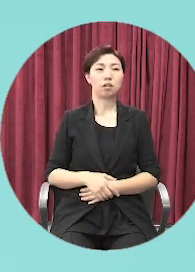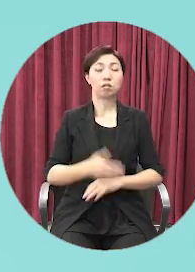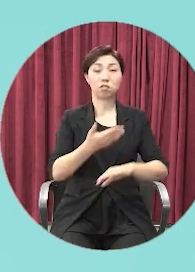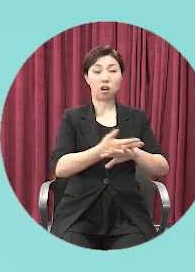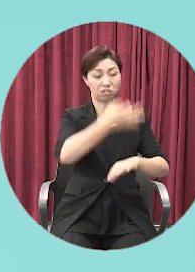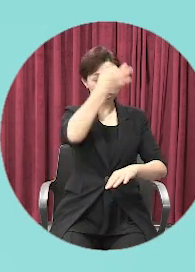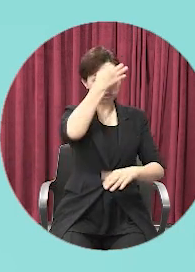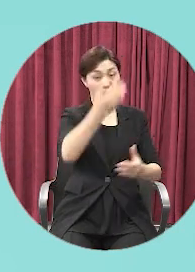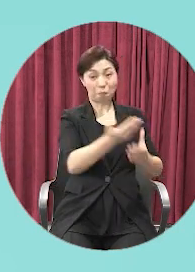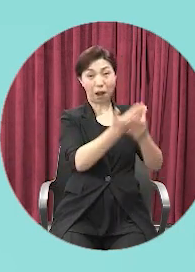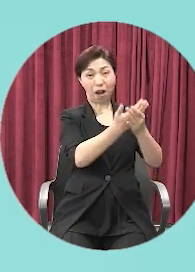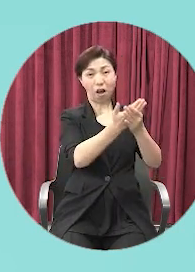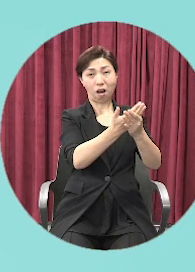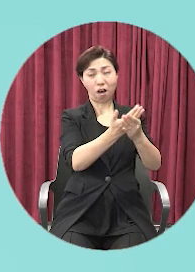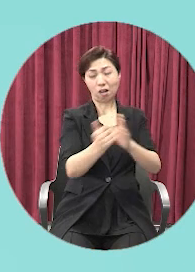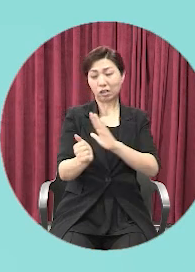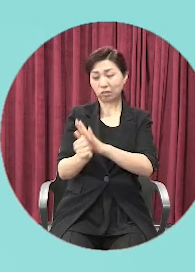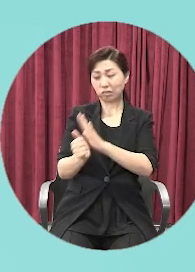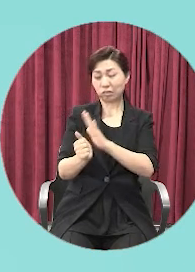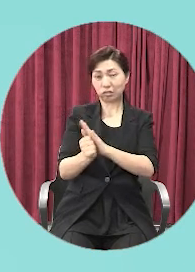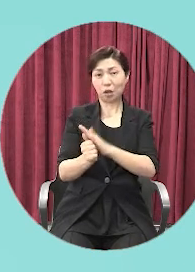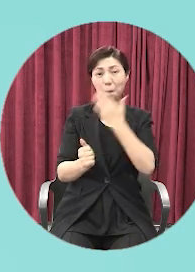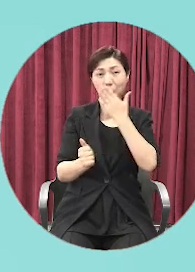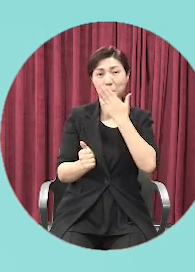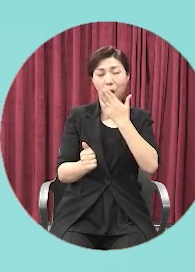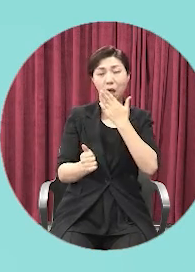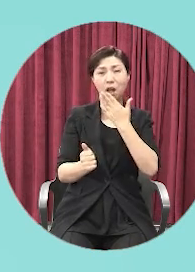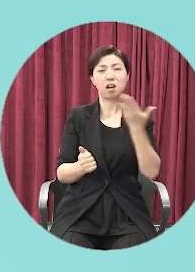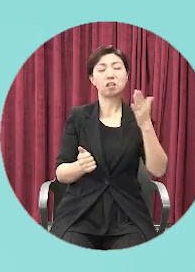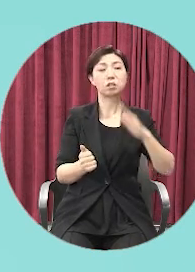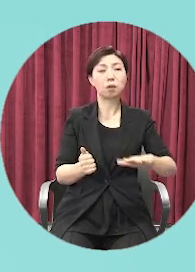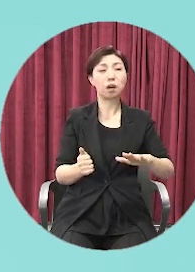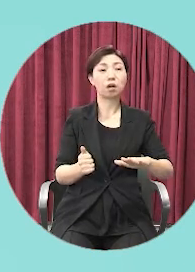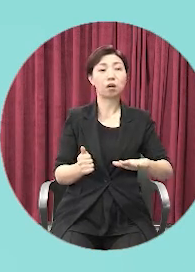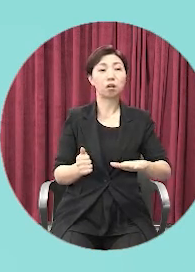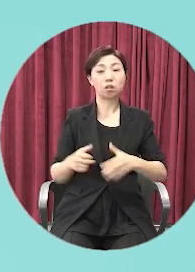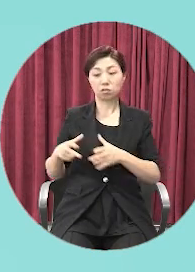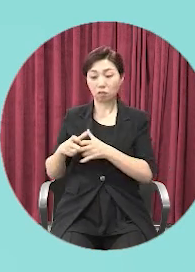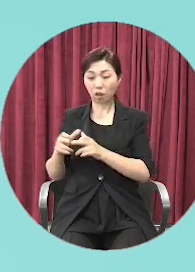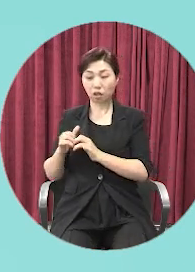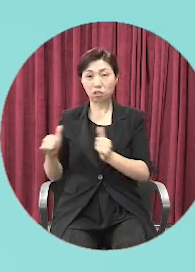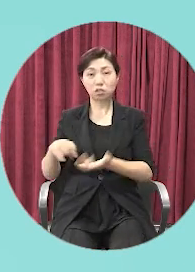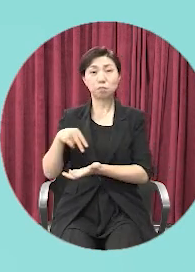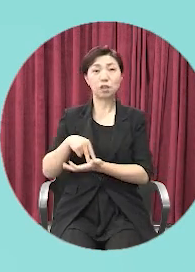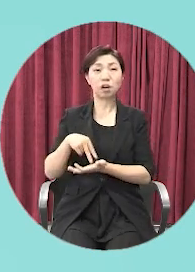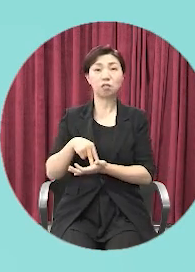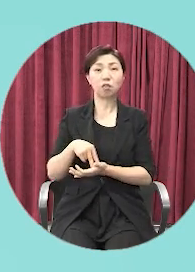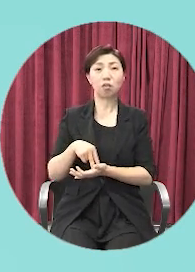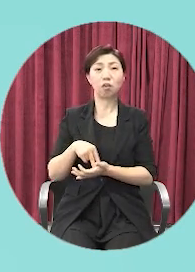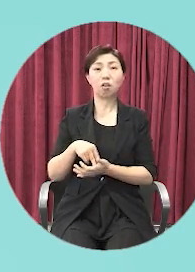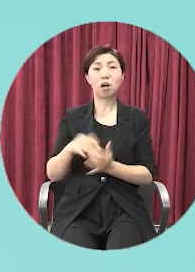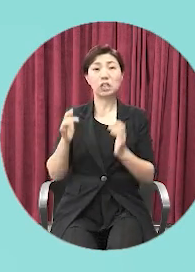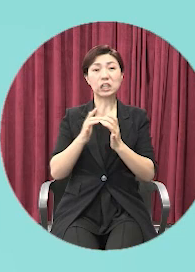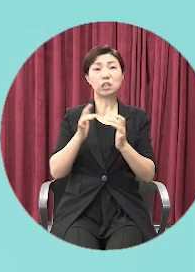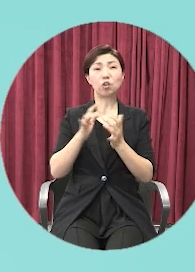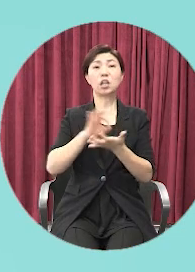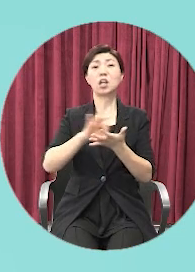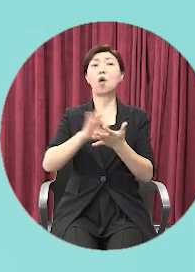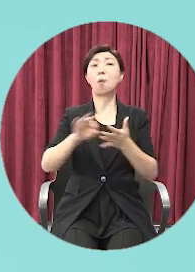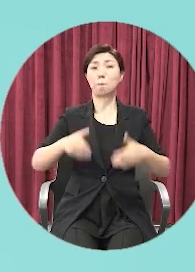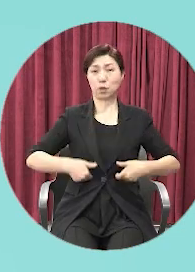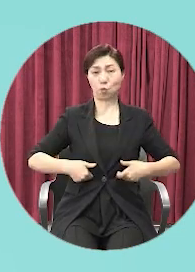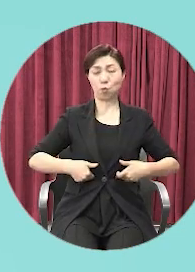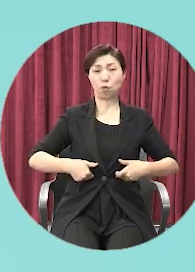아무리 우리가 제공을 하고 또 가능하다고 한다 하더라도 이 데이터를 우리가 사용해야 되지 않습니까? 인터넷에서. 그래서